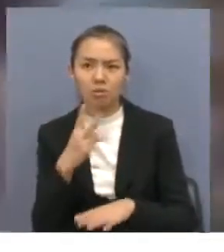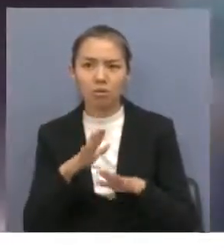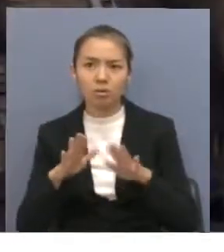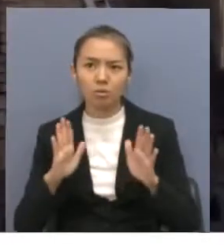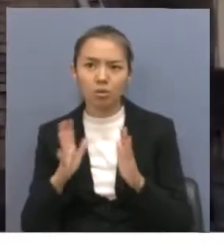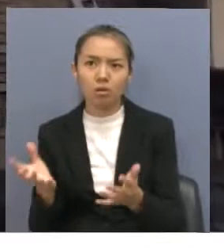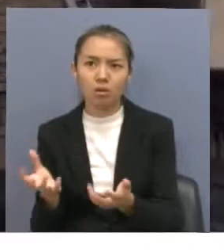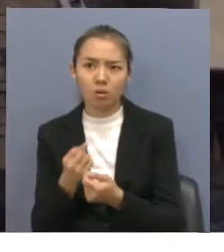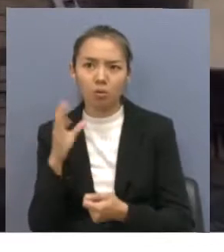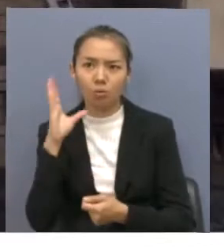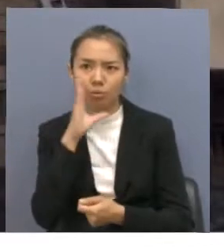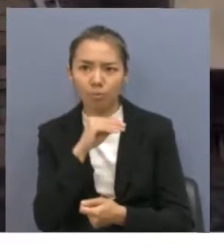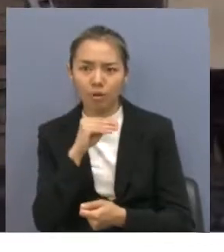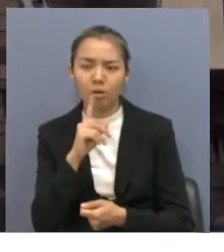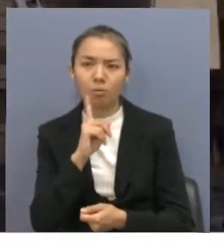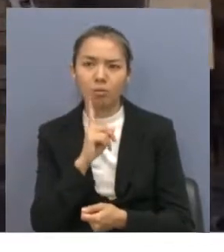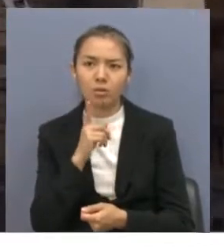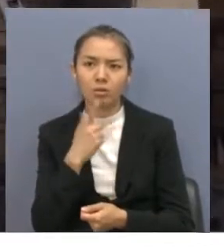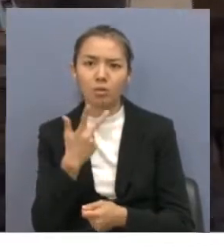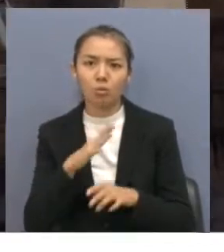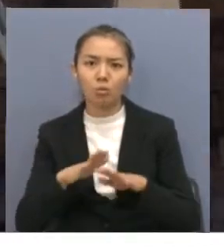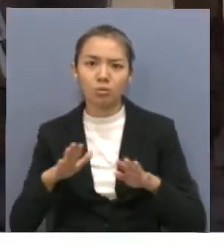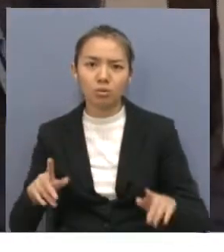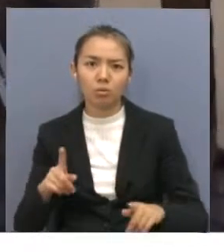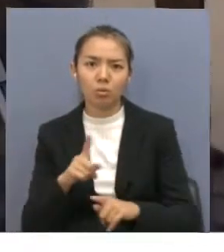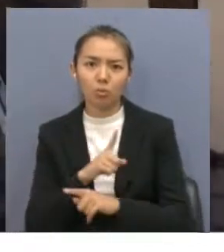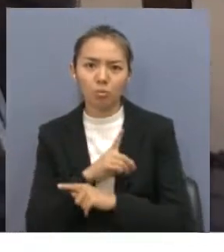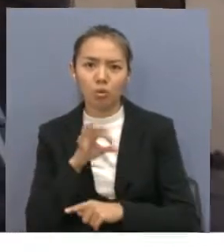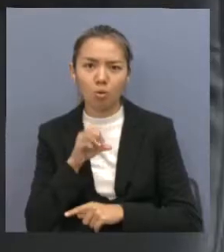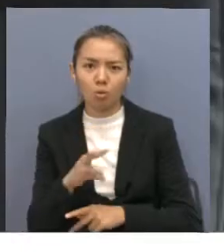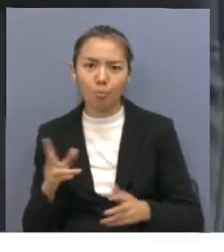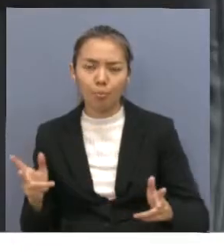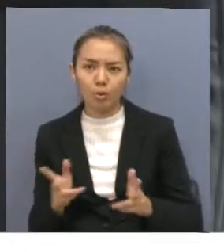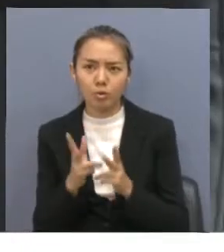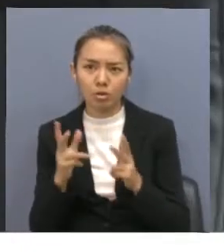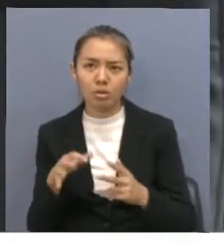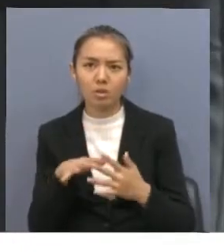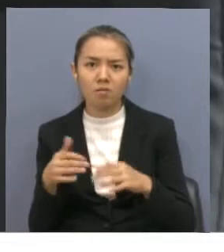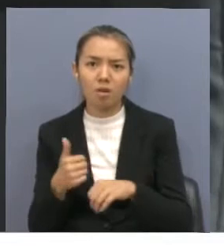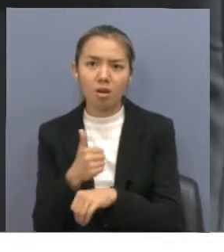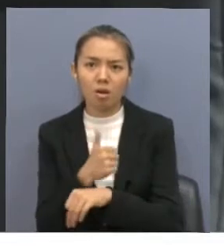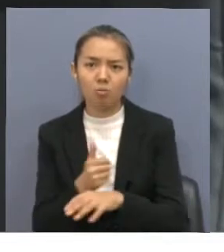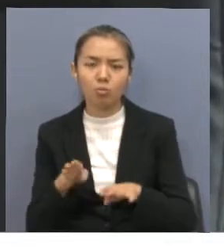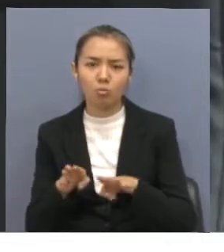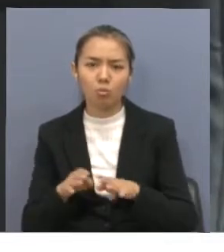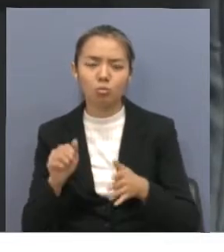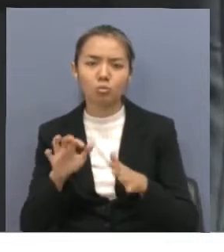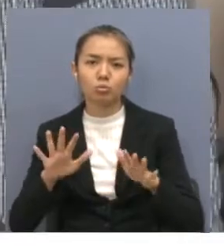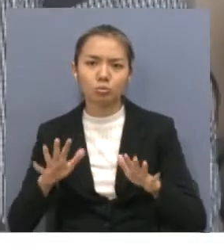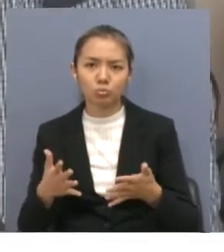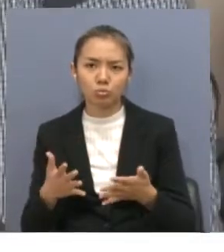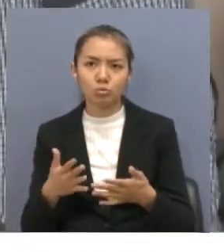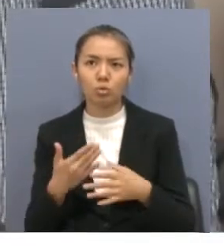ғана шығарып үлгерген. Өкінішке орай 3 бала тілсіз жаудың құрбаны болды. Аудан әкімшілігі осы оқиғадан соң